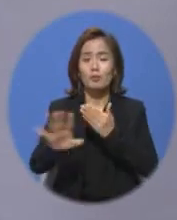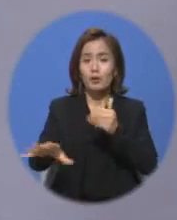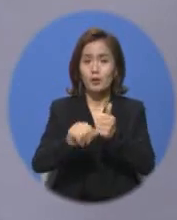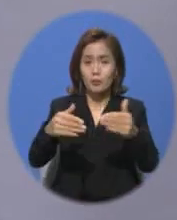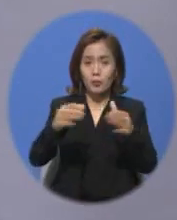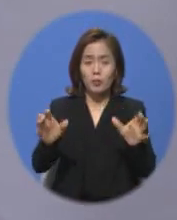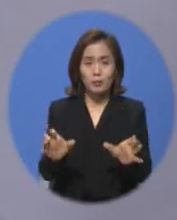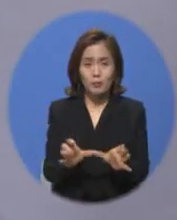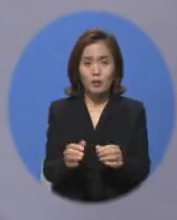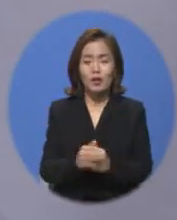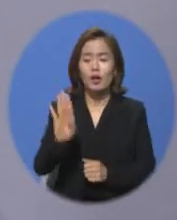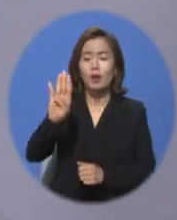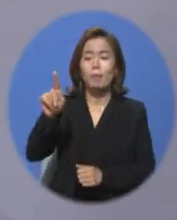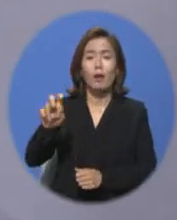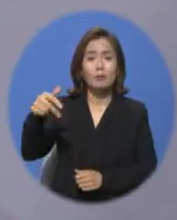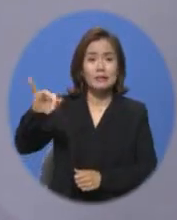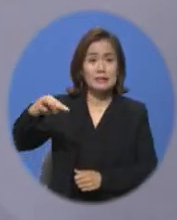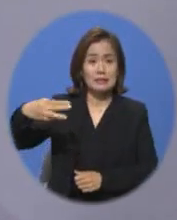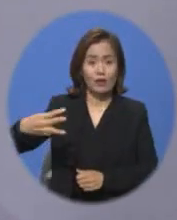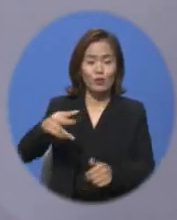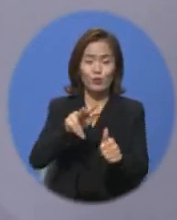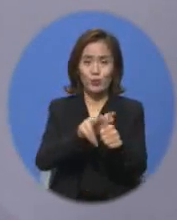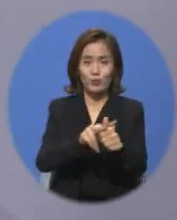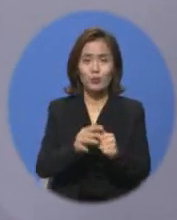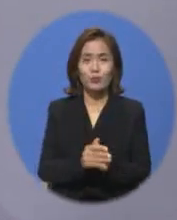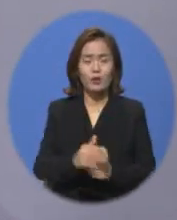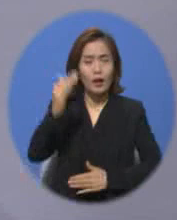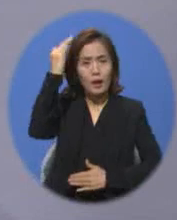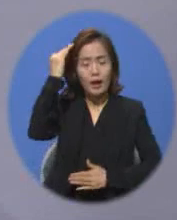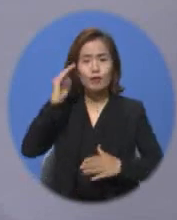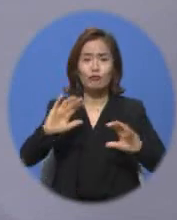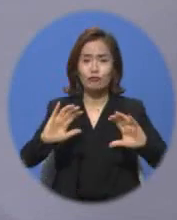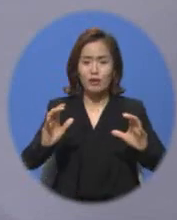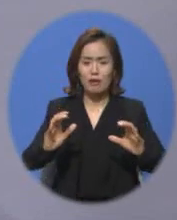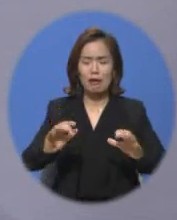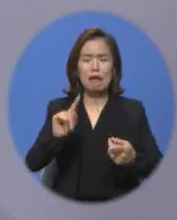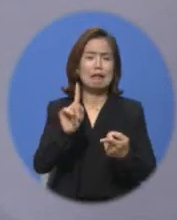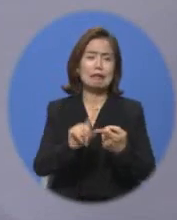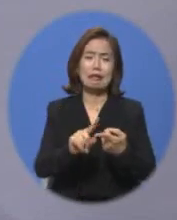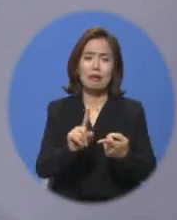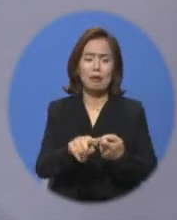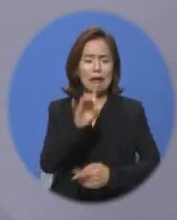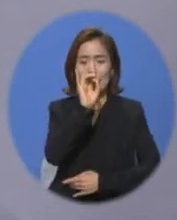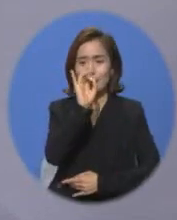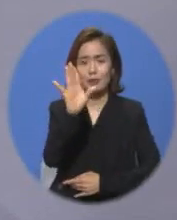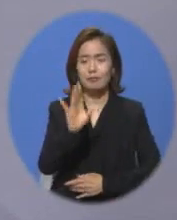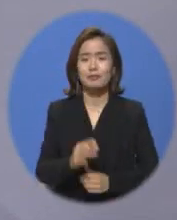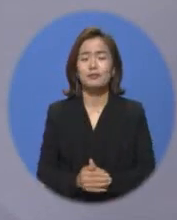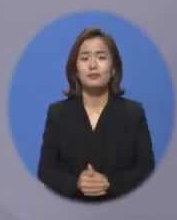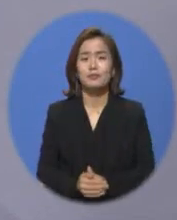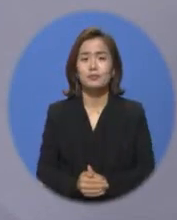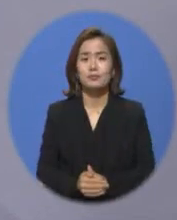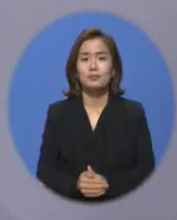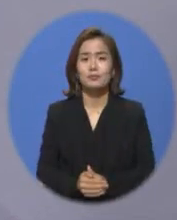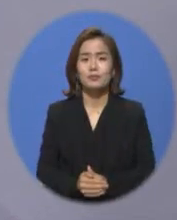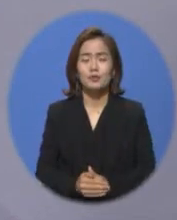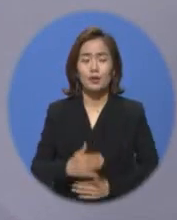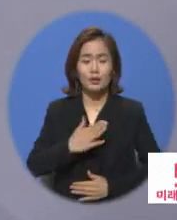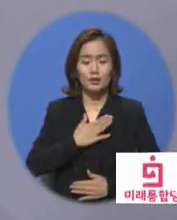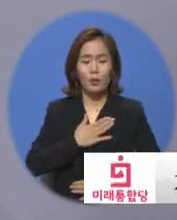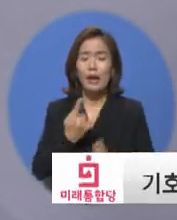후보범기철입니다 .대한민국은더이상이런식으로계속 나아갈수없습니다.저,범